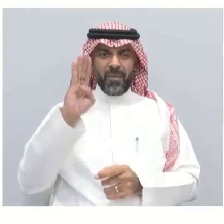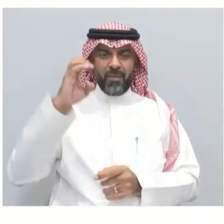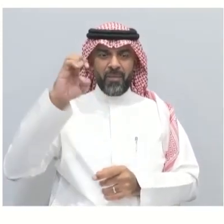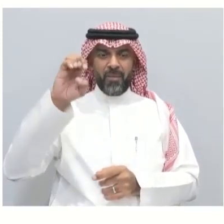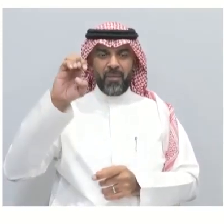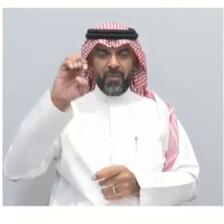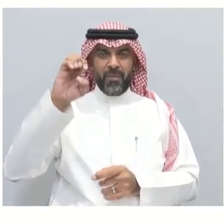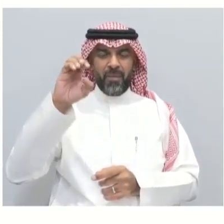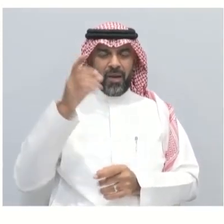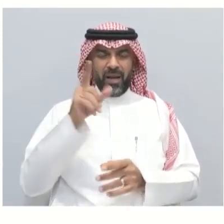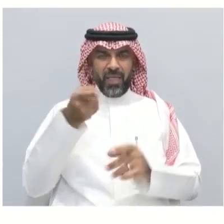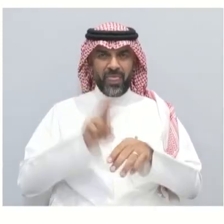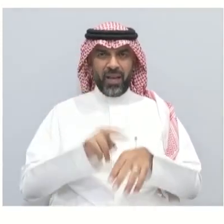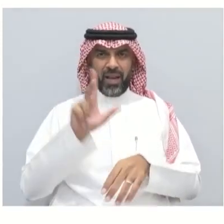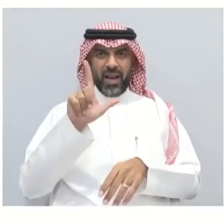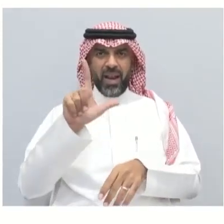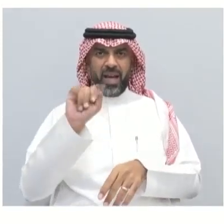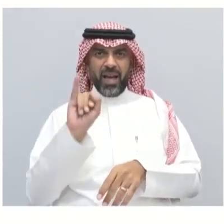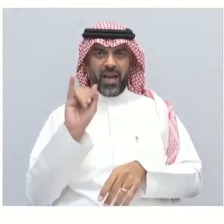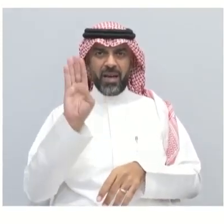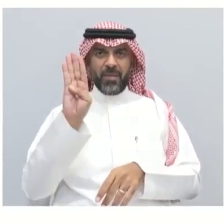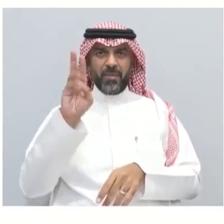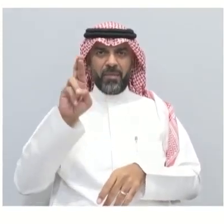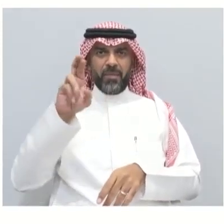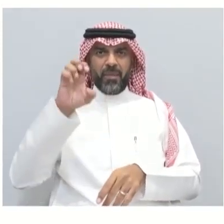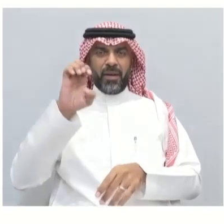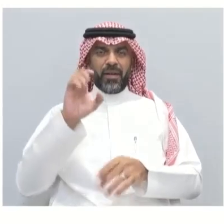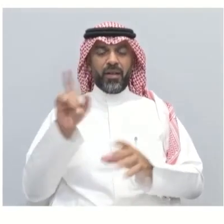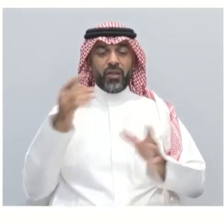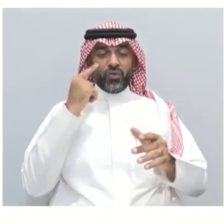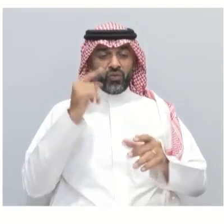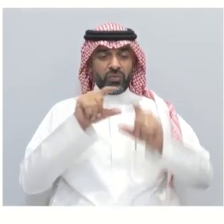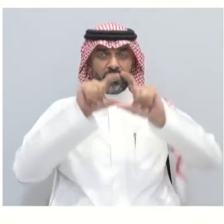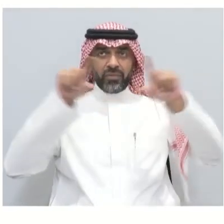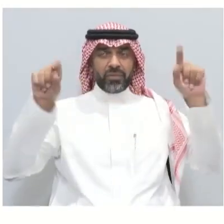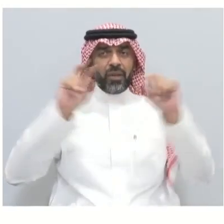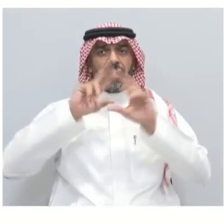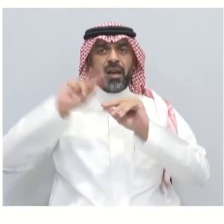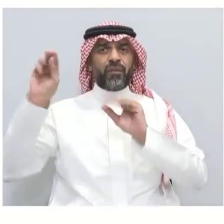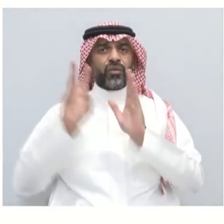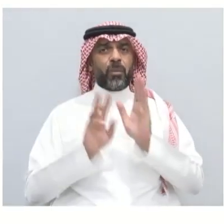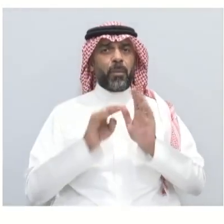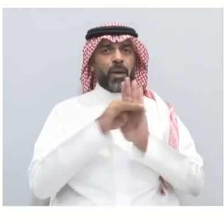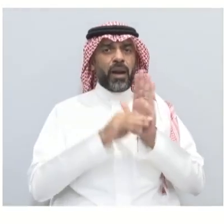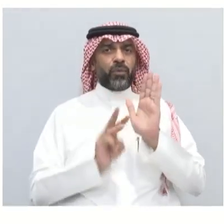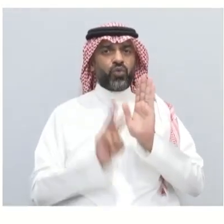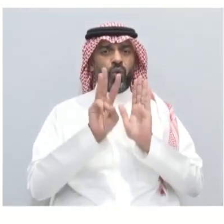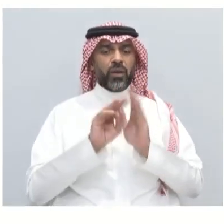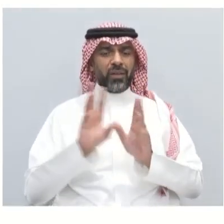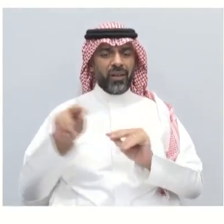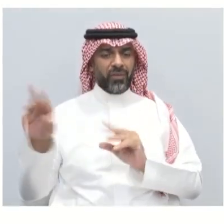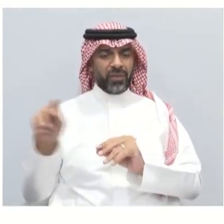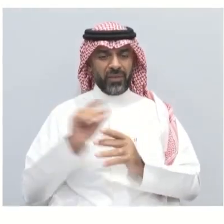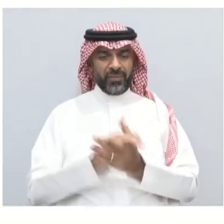وورد نجد فيها النسخ نجد فيها القص واللصق والفرشاه نسخ التنسيق فجميع